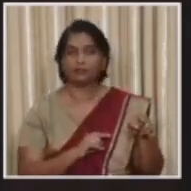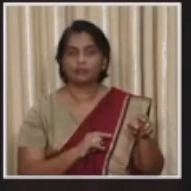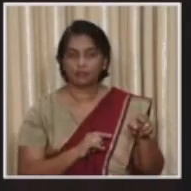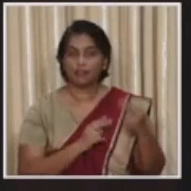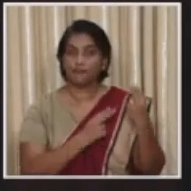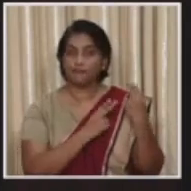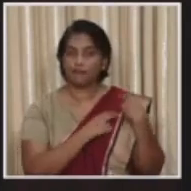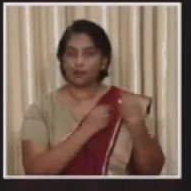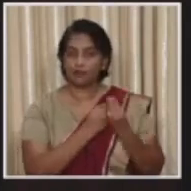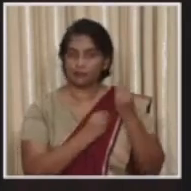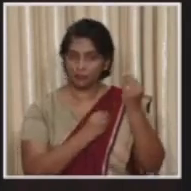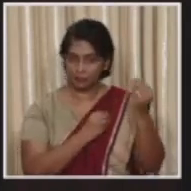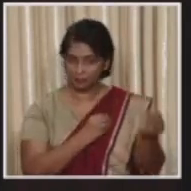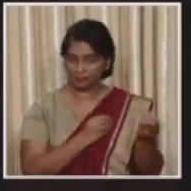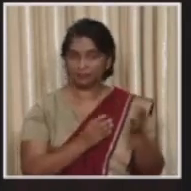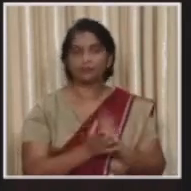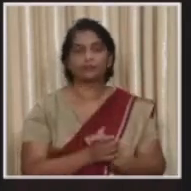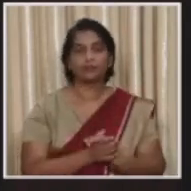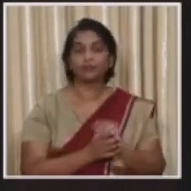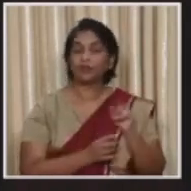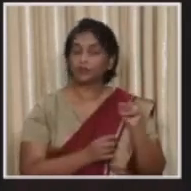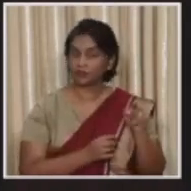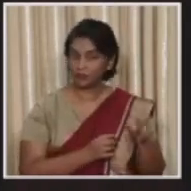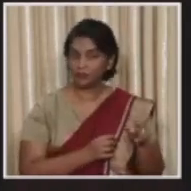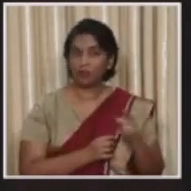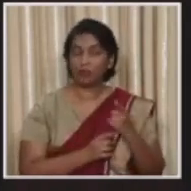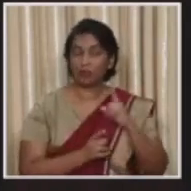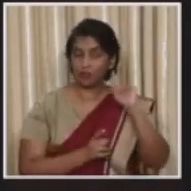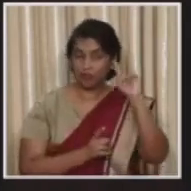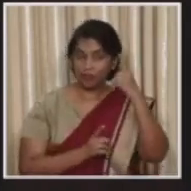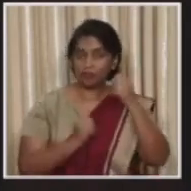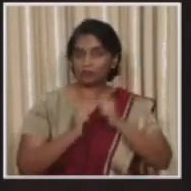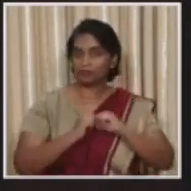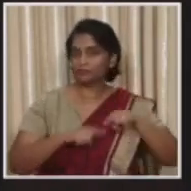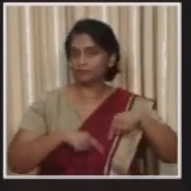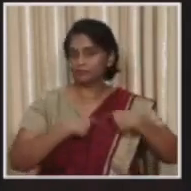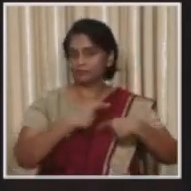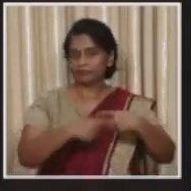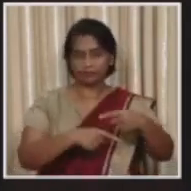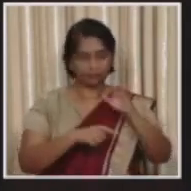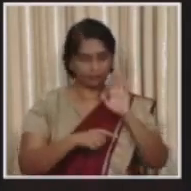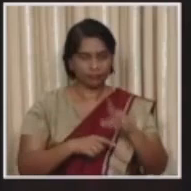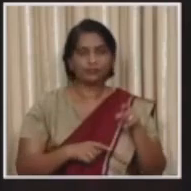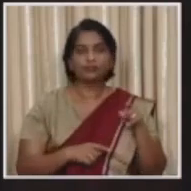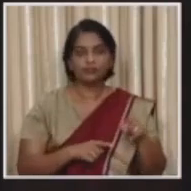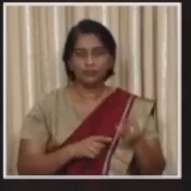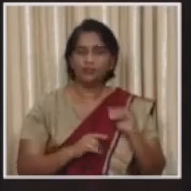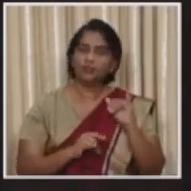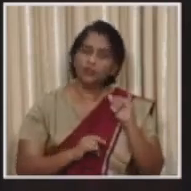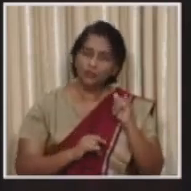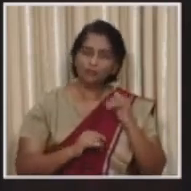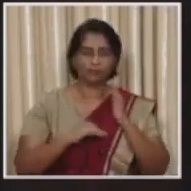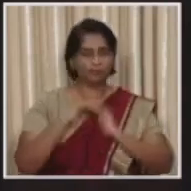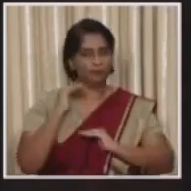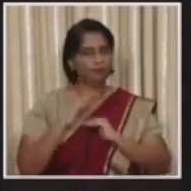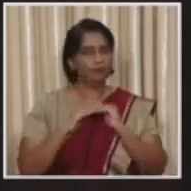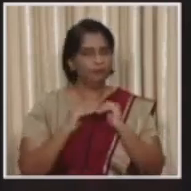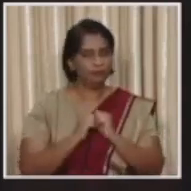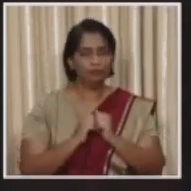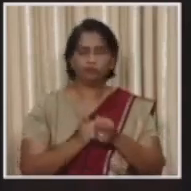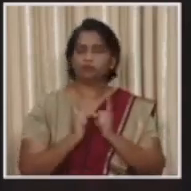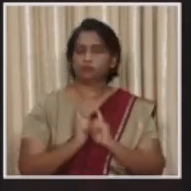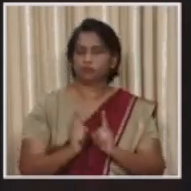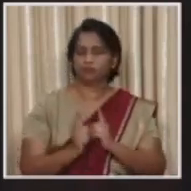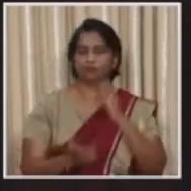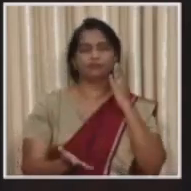බාර වෙද්දී අර මුල් වටේ සිදු කරමින් තිබුණු සමහර ඒවා හිටි තැන